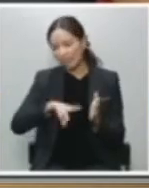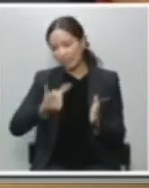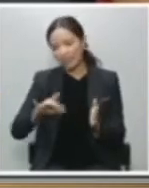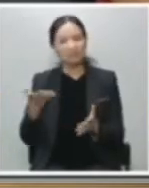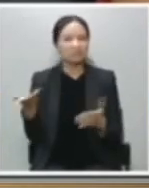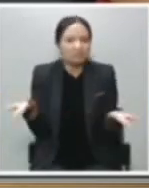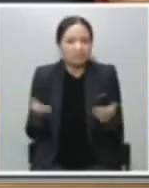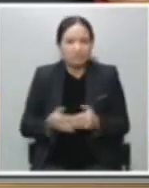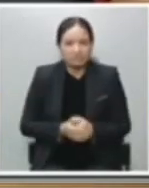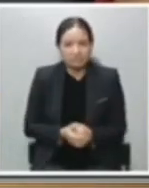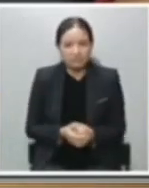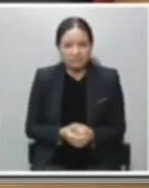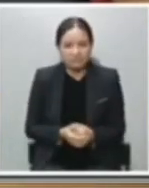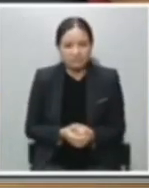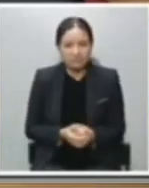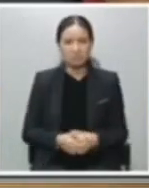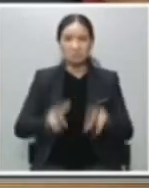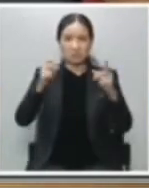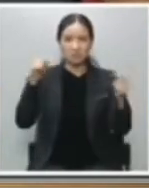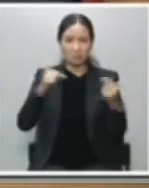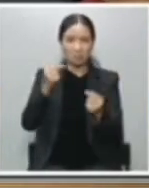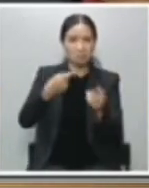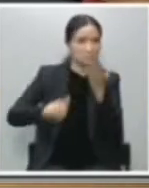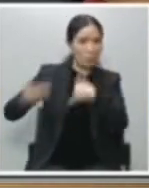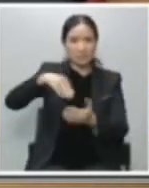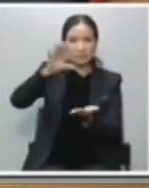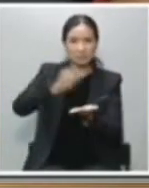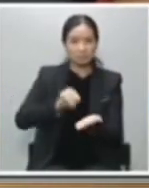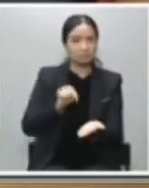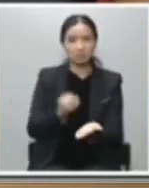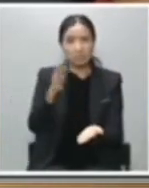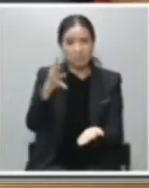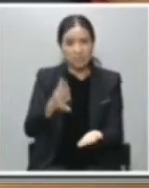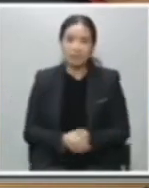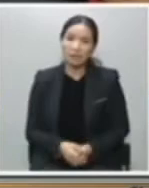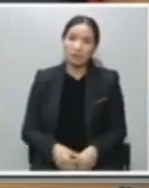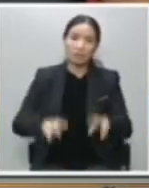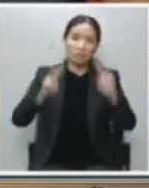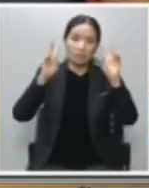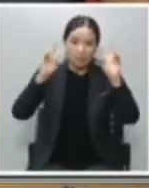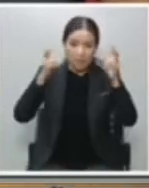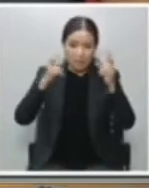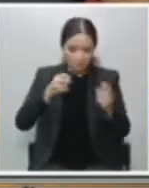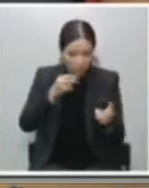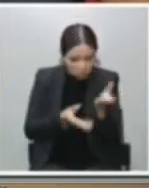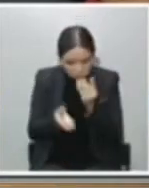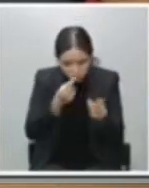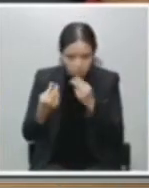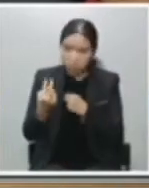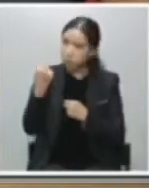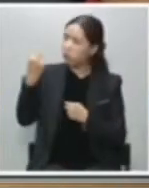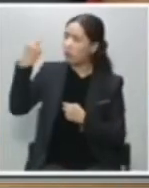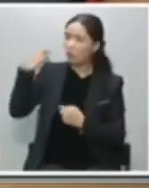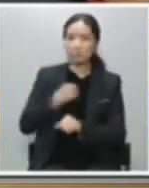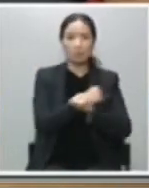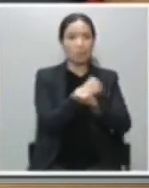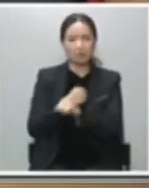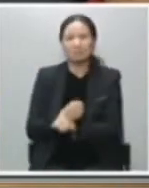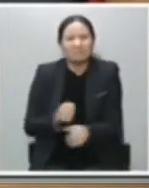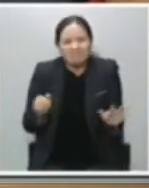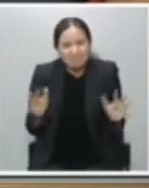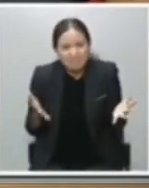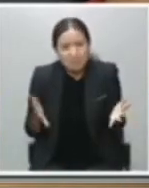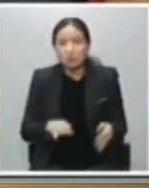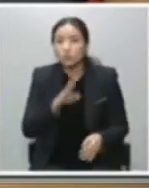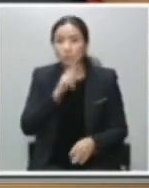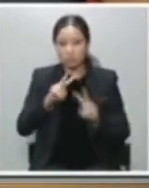ไม่ได้เป็นเรื่องที่มันเป็นประวัติศาสตร์ไม่ได้เรื่องให้คนศึกษาย้อนหลังแล้วเรื่องปกป้องถ้าเราทำ